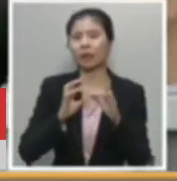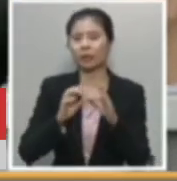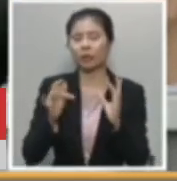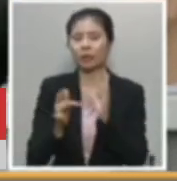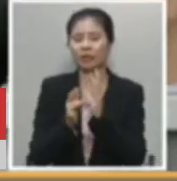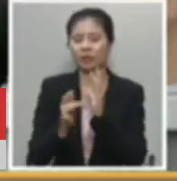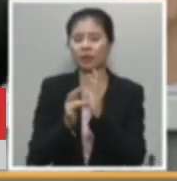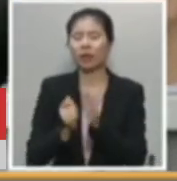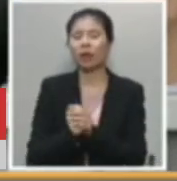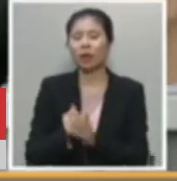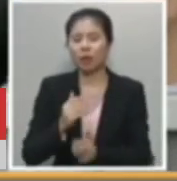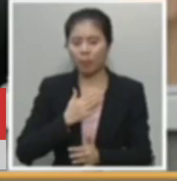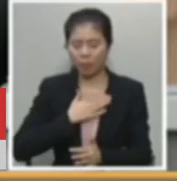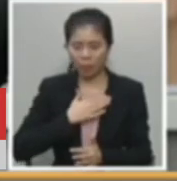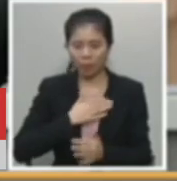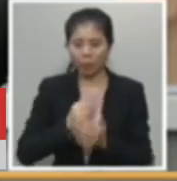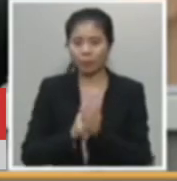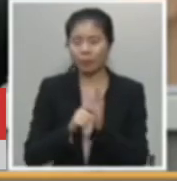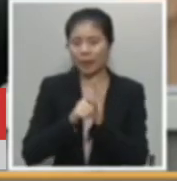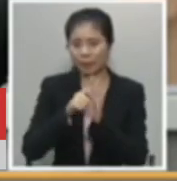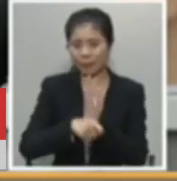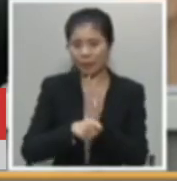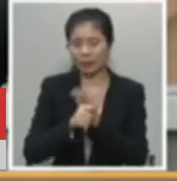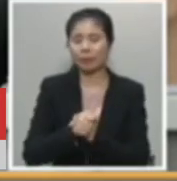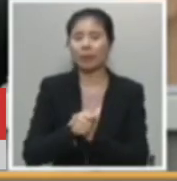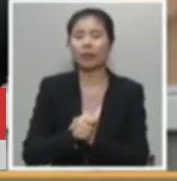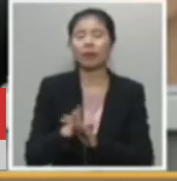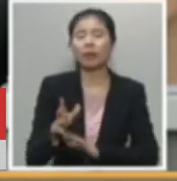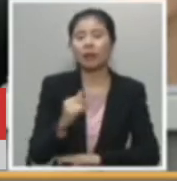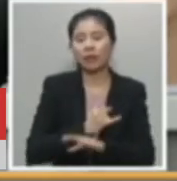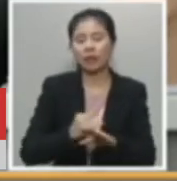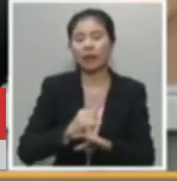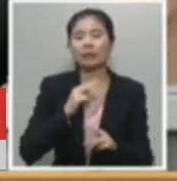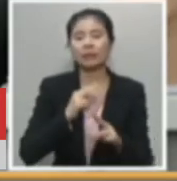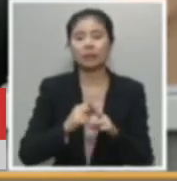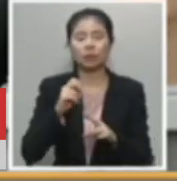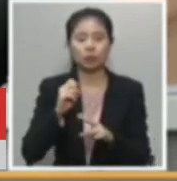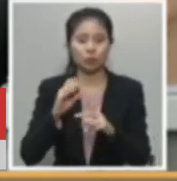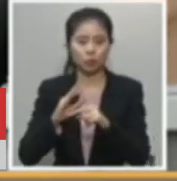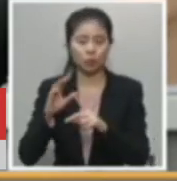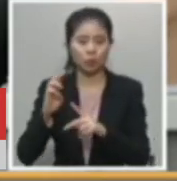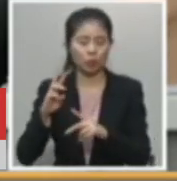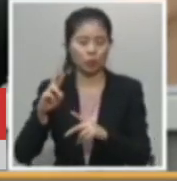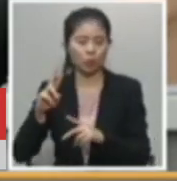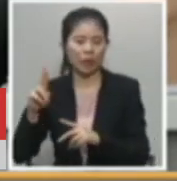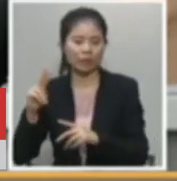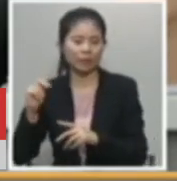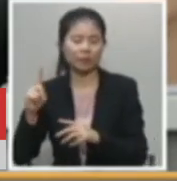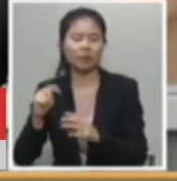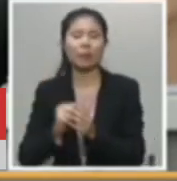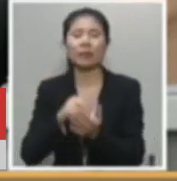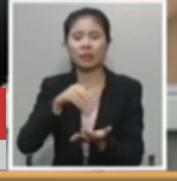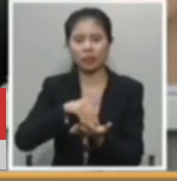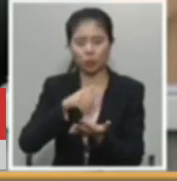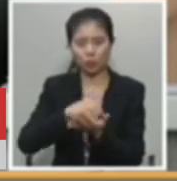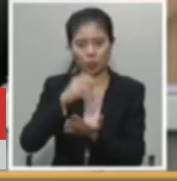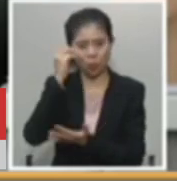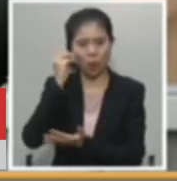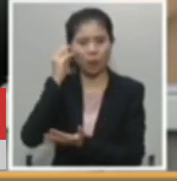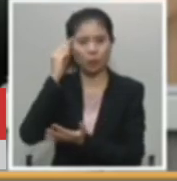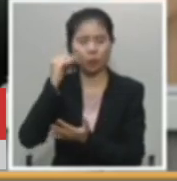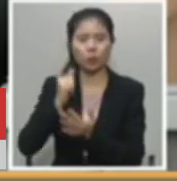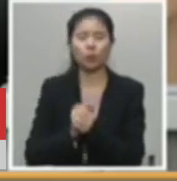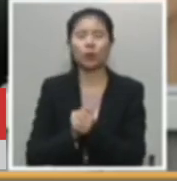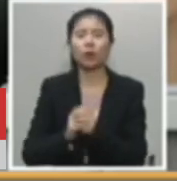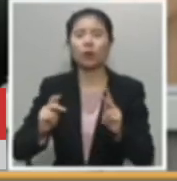มมีไร่สุวรรณเป็นสถาบันที่ให้ความรู้ให้กับพี่น้องประชาชนถือว่ากรมวิชาการเกษตรมีความ